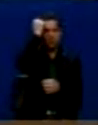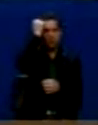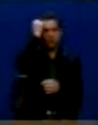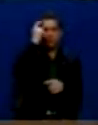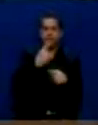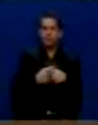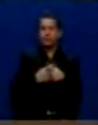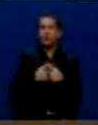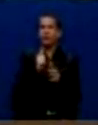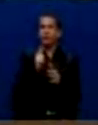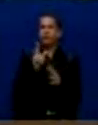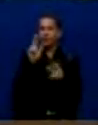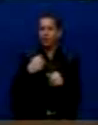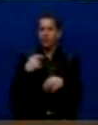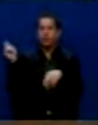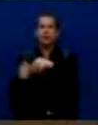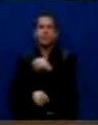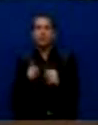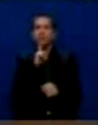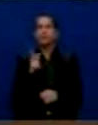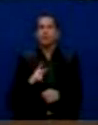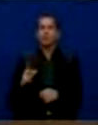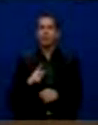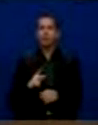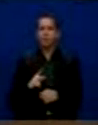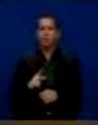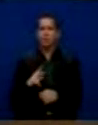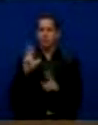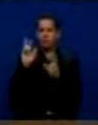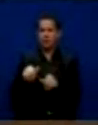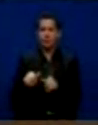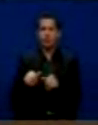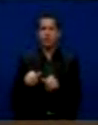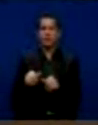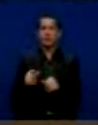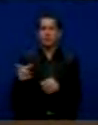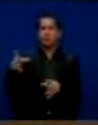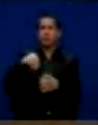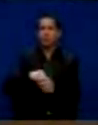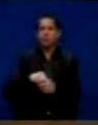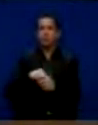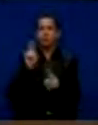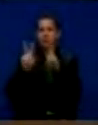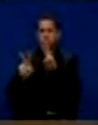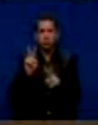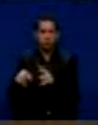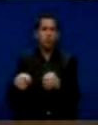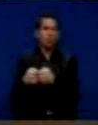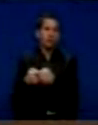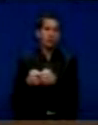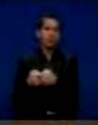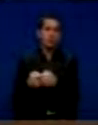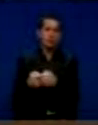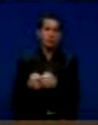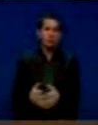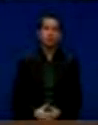në të njëjtën kohë pastaj t'i dënojmë ata qytetarë të cilët në një farë mënyrë kanë mund të jenë ose janë të manipuluar nga këto organizata. Pra,